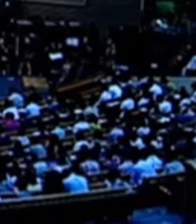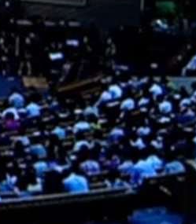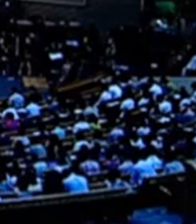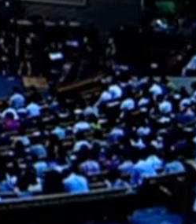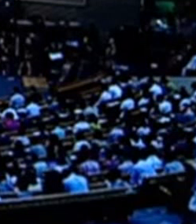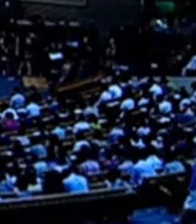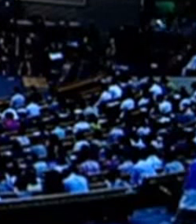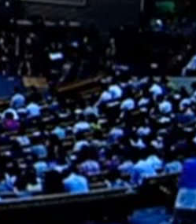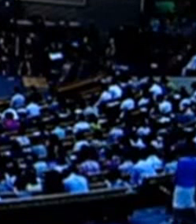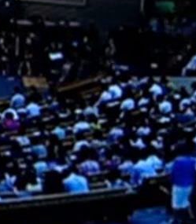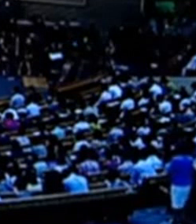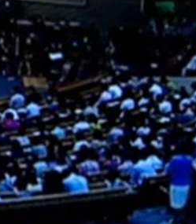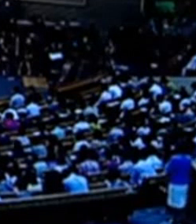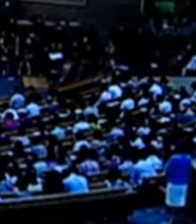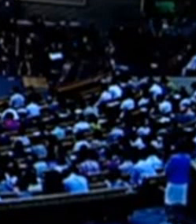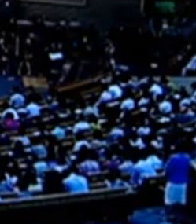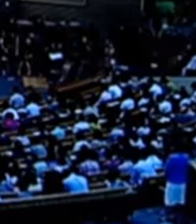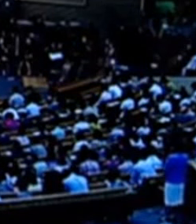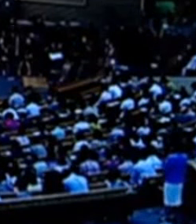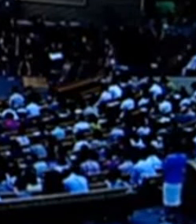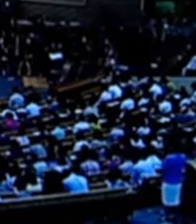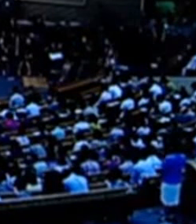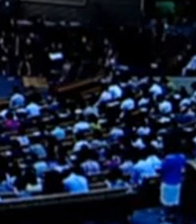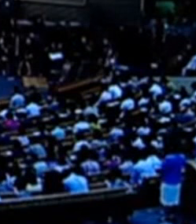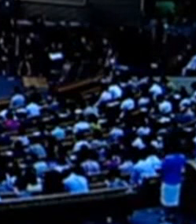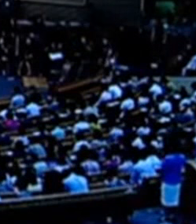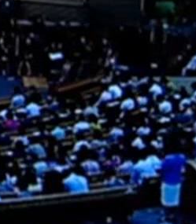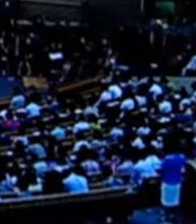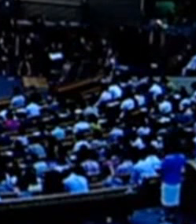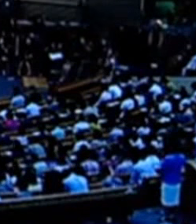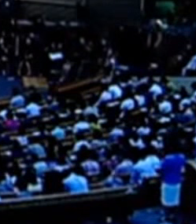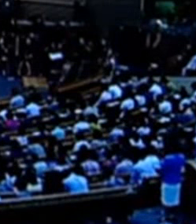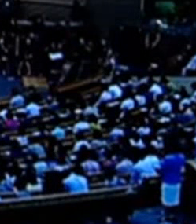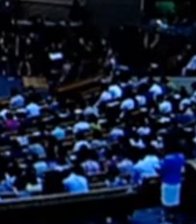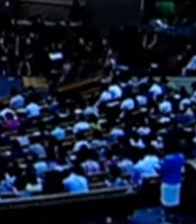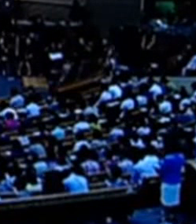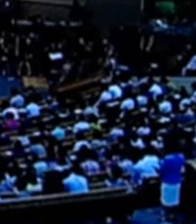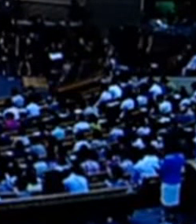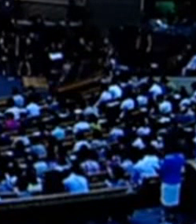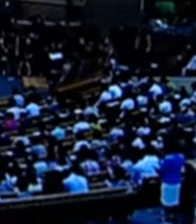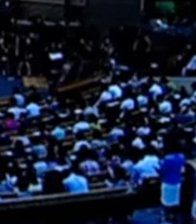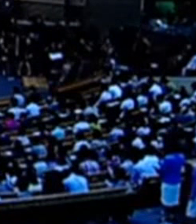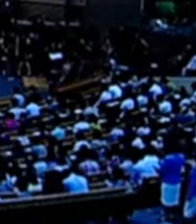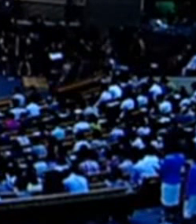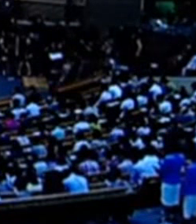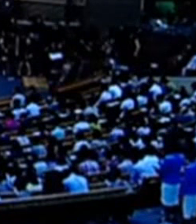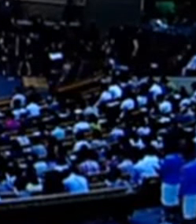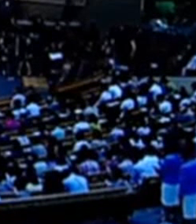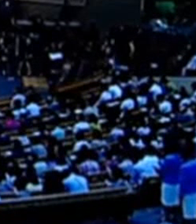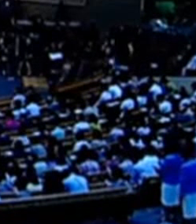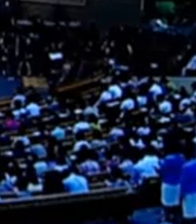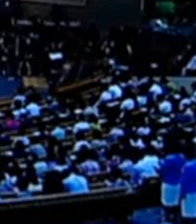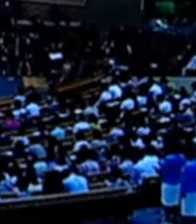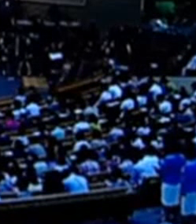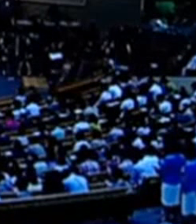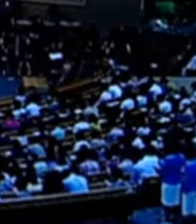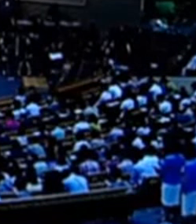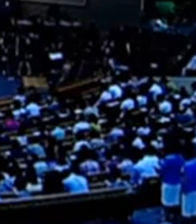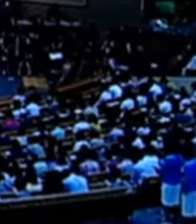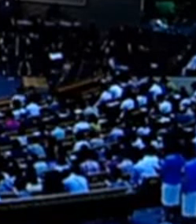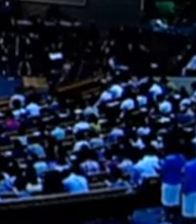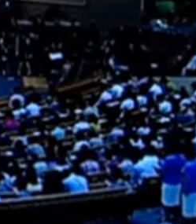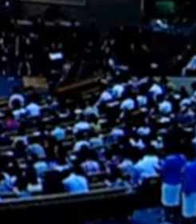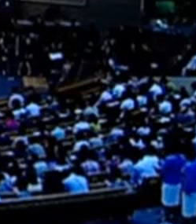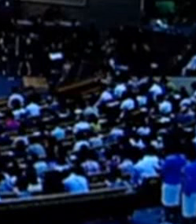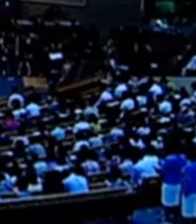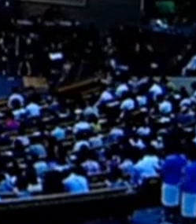나와 예배하는 사랑하는 성도들을 하나님의 능하신 손에 붙들어 주소서. 주님 앞에 왔사오니 말씀과